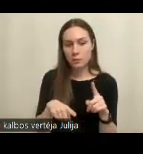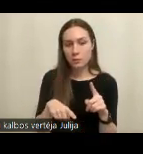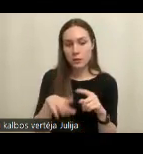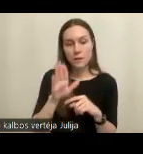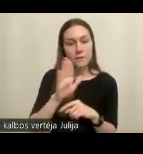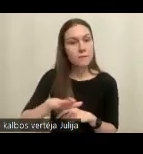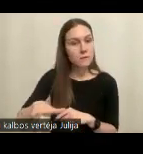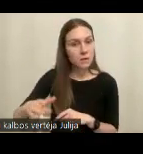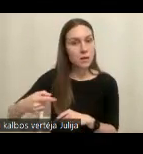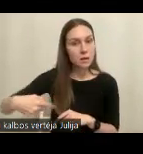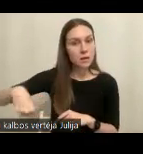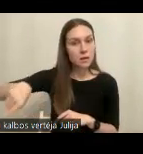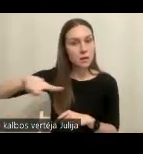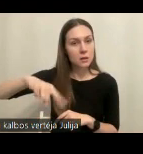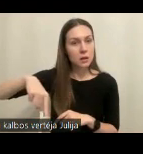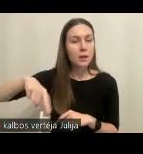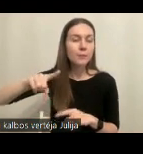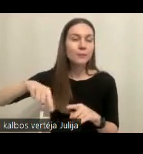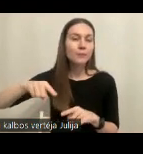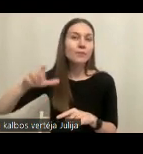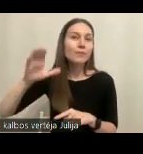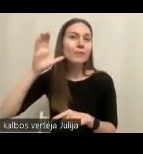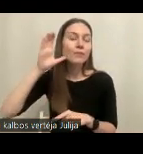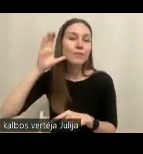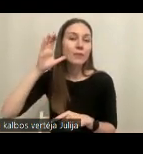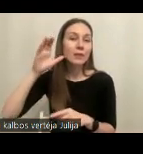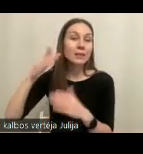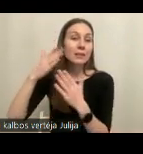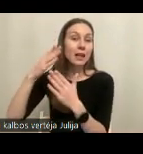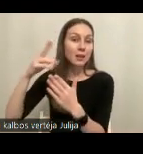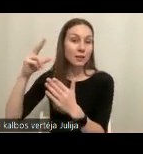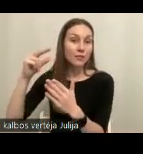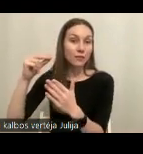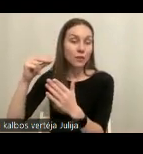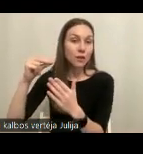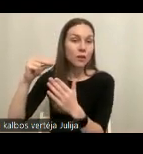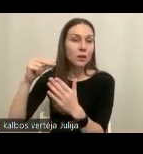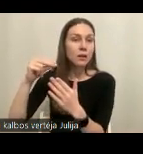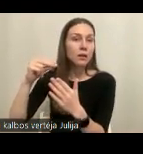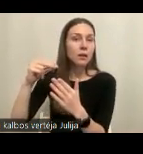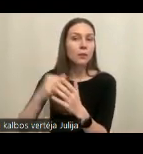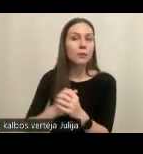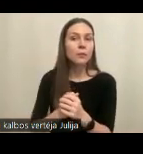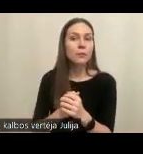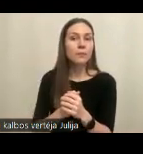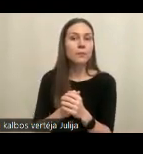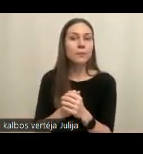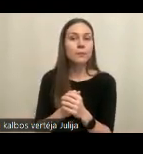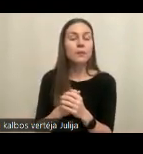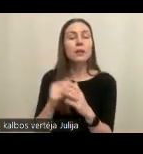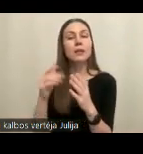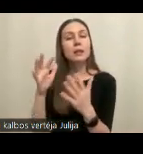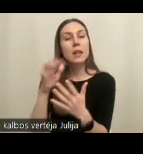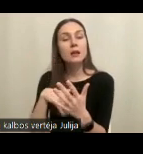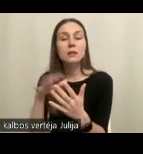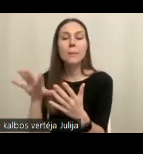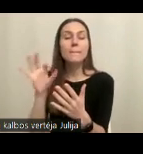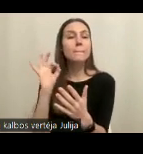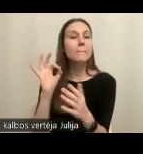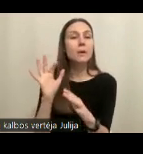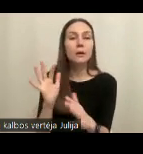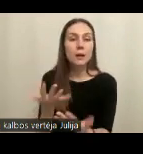vaikai, bet kartais girdė skaitomas tekstus, kaip tekstai yra skaitomi, tai yra parenkami, kaip jie